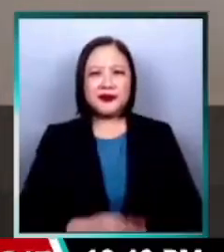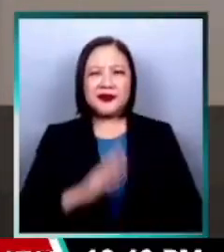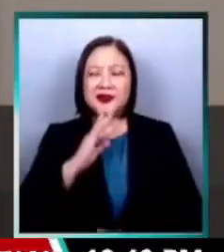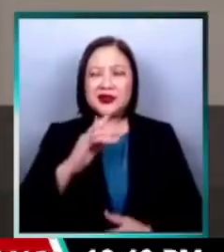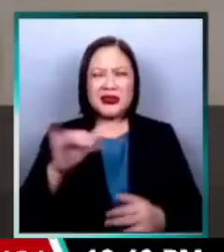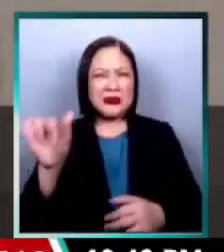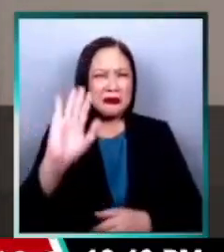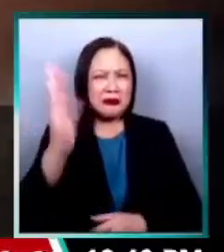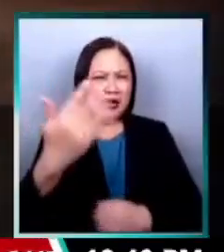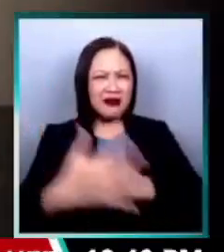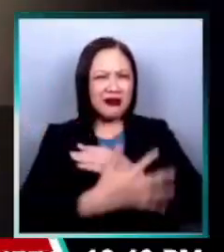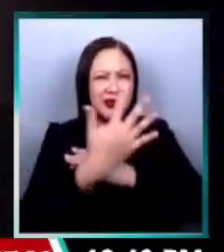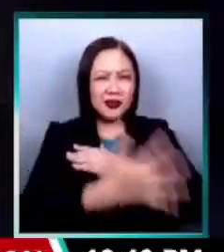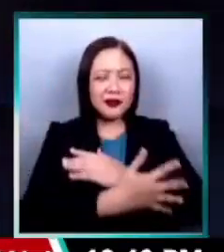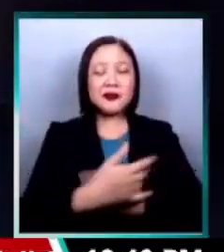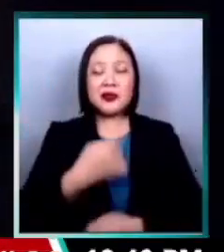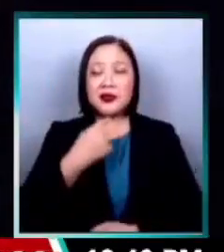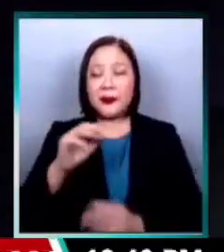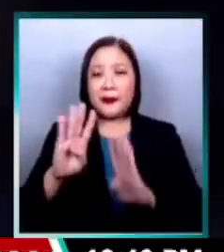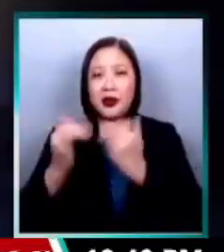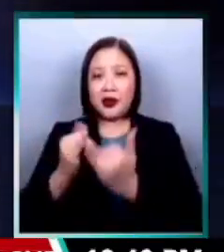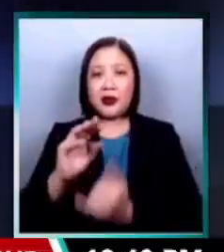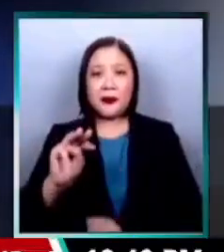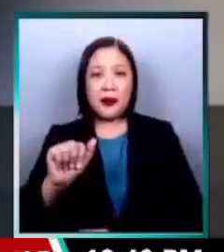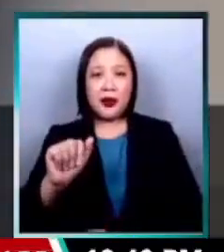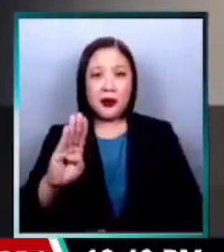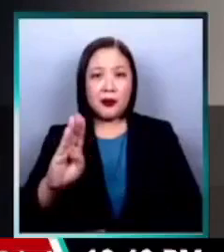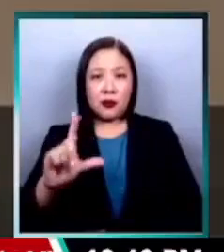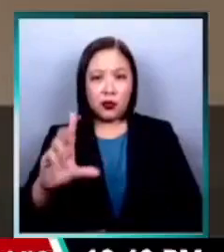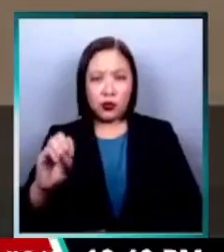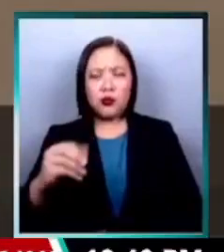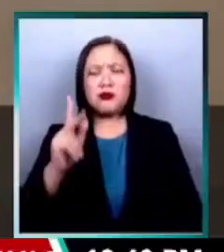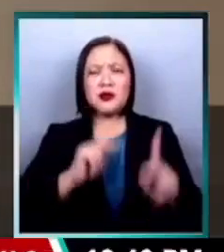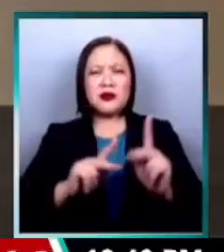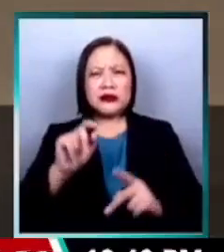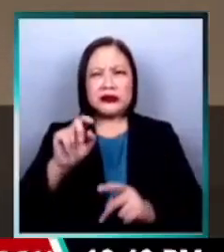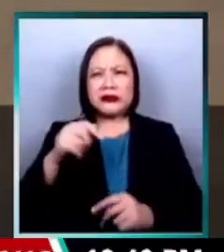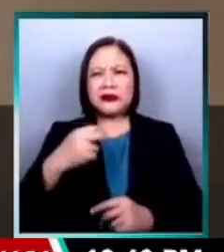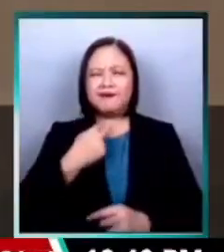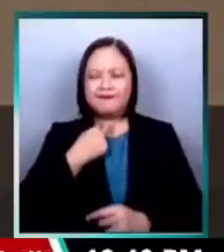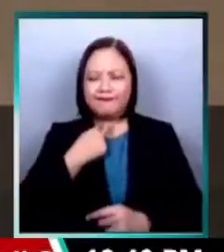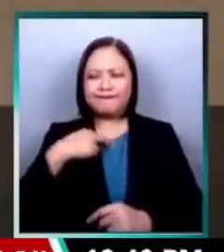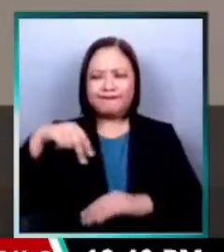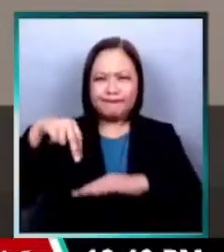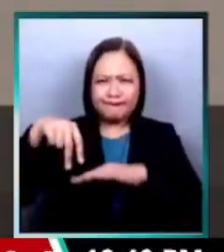Sa barangay Mabolo, napilitan ng lumusong ang mga residente sa hanggang hita na baha.